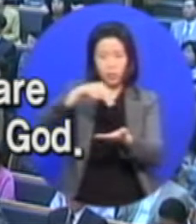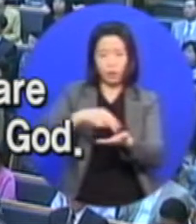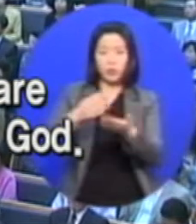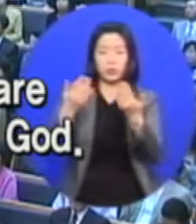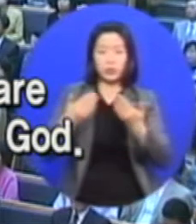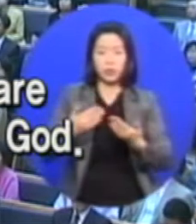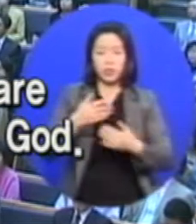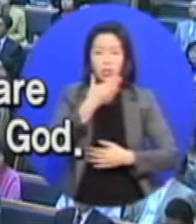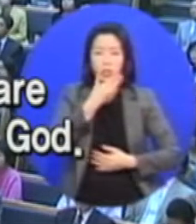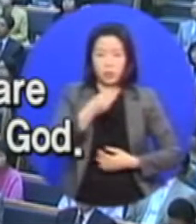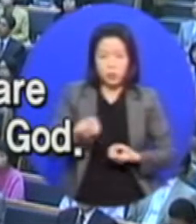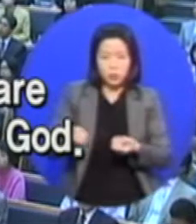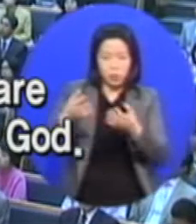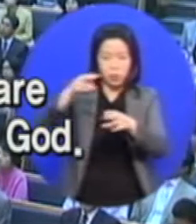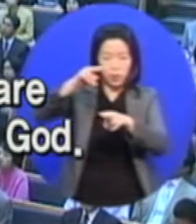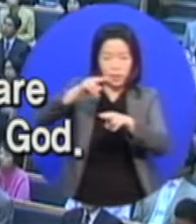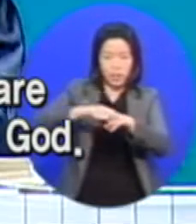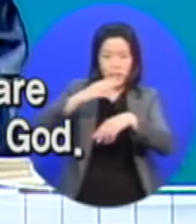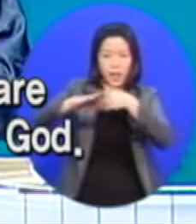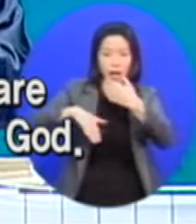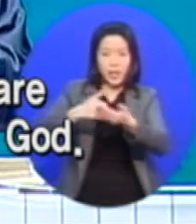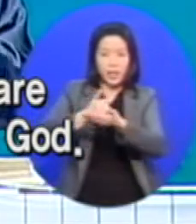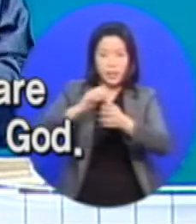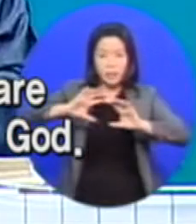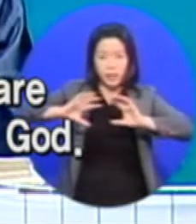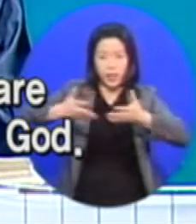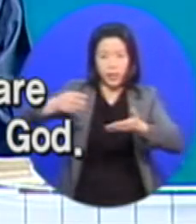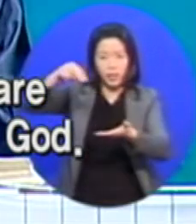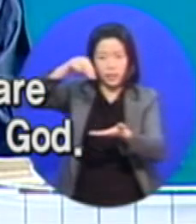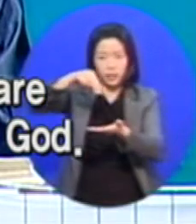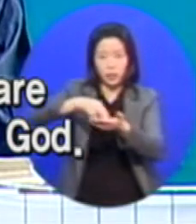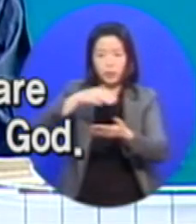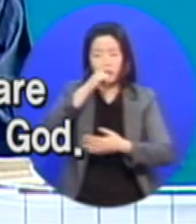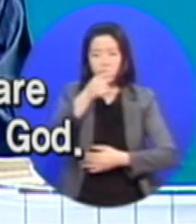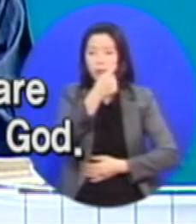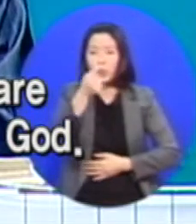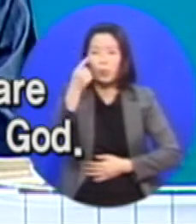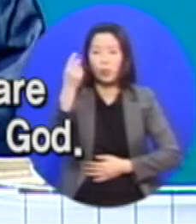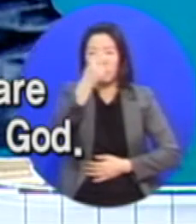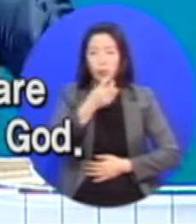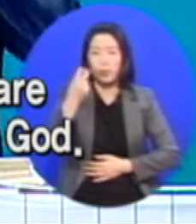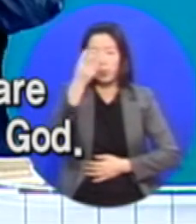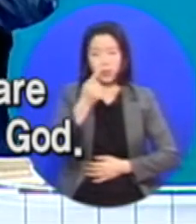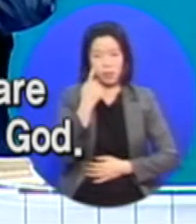자리 하나님의 나라에 서 있는지를 확인해 보라는 거예요